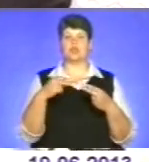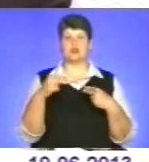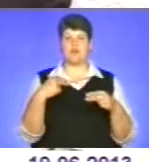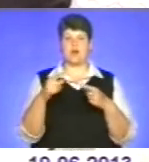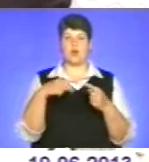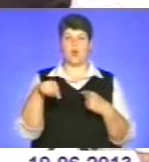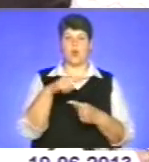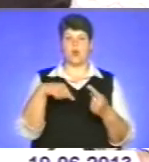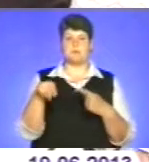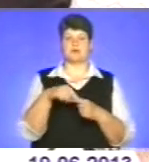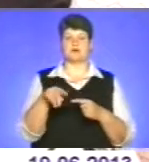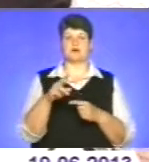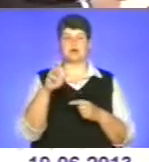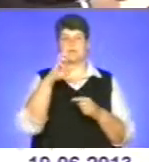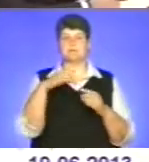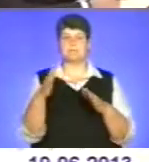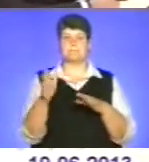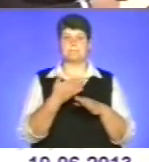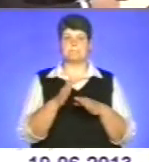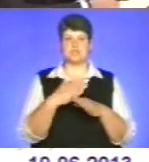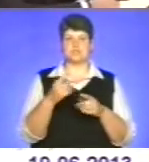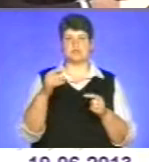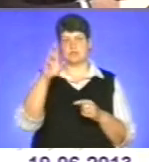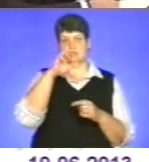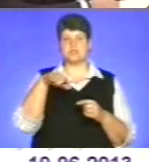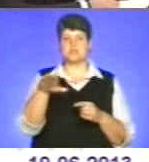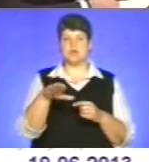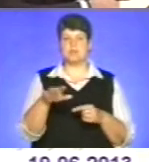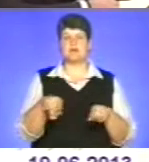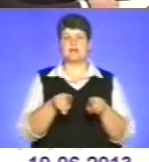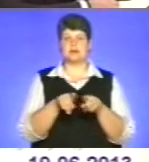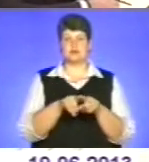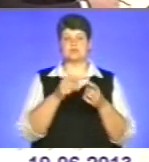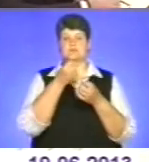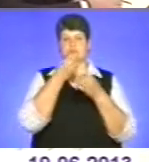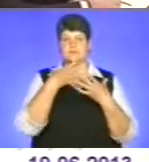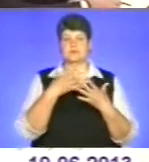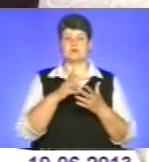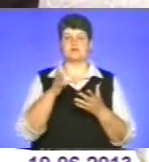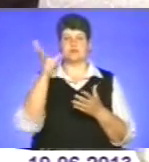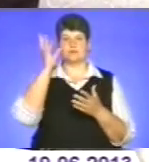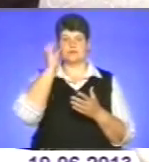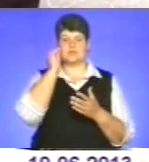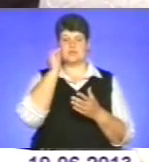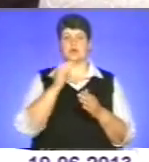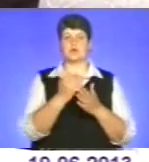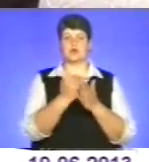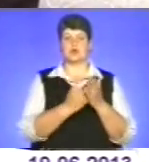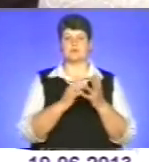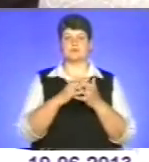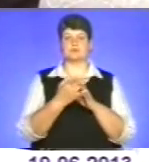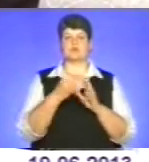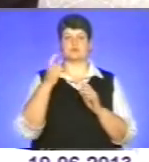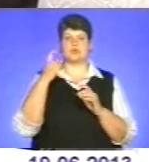майже 8 мільярдів доларів. Також сміливим і позитивним рішенням Лукашенко назвав ухвалення в Україні програми з розвитку агропромислового комплексу